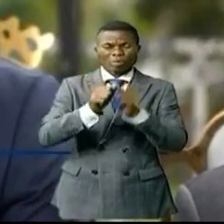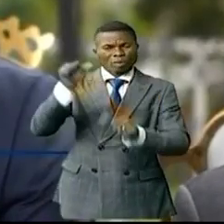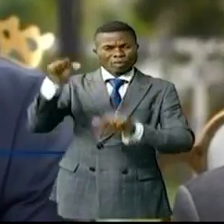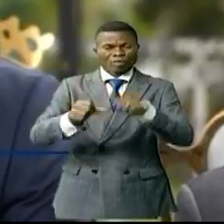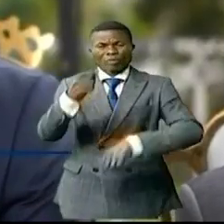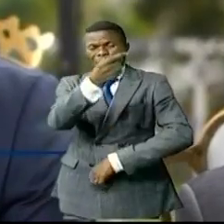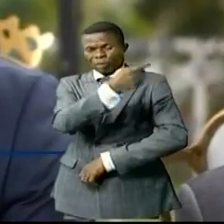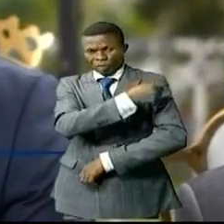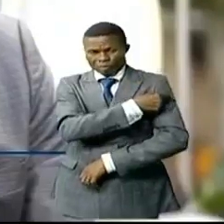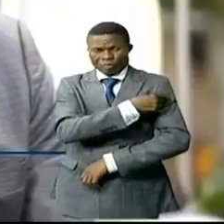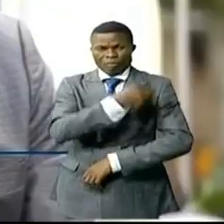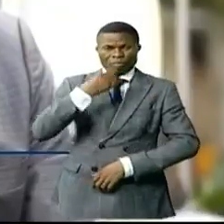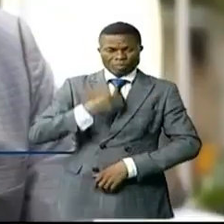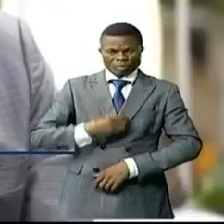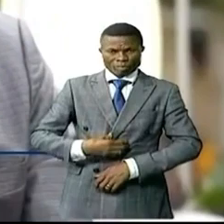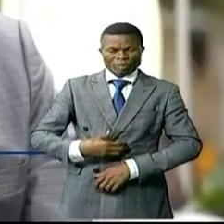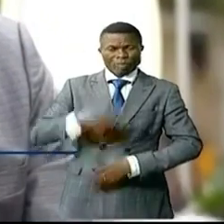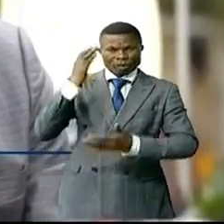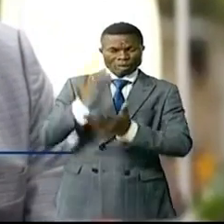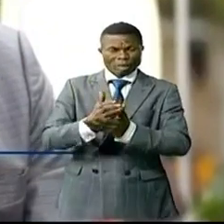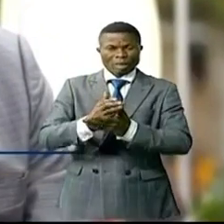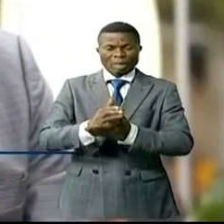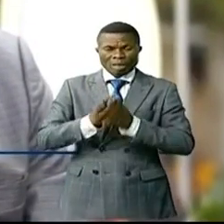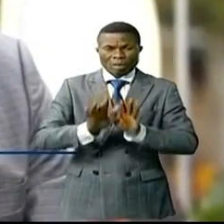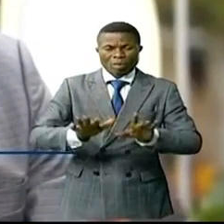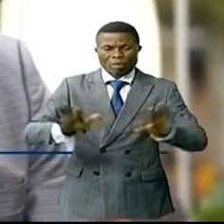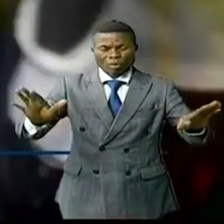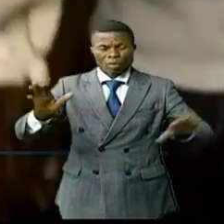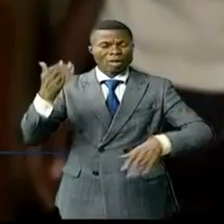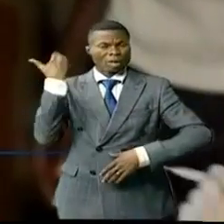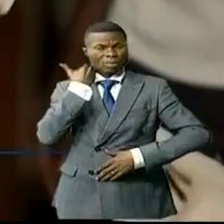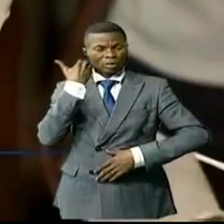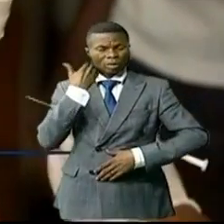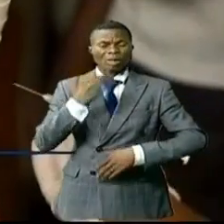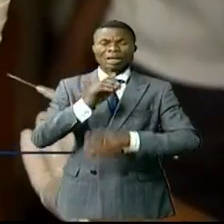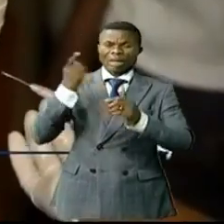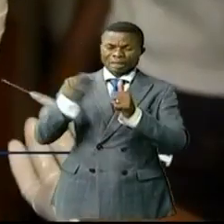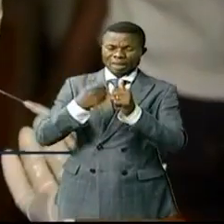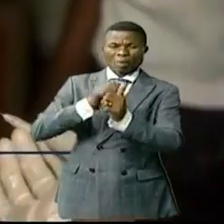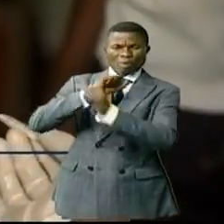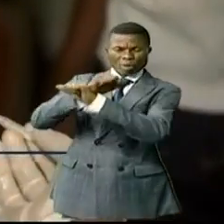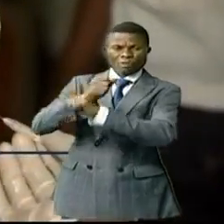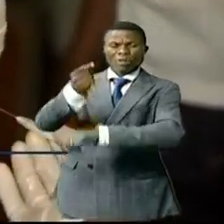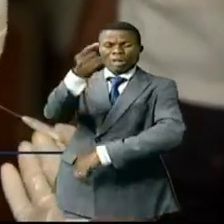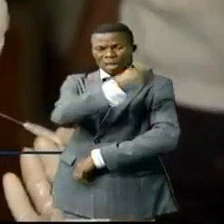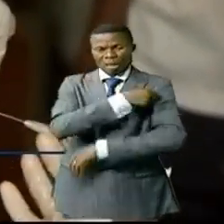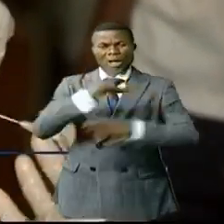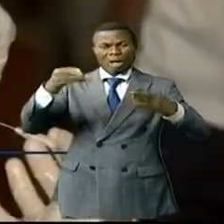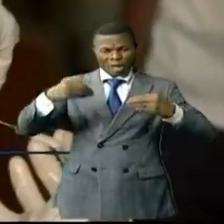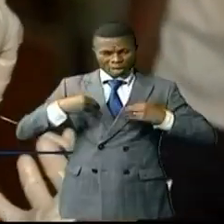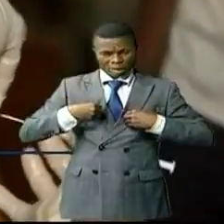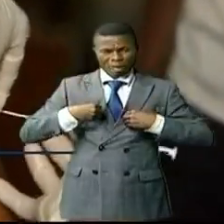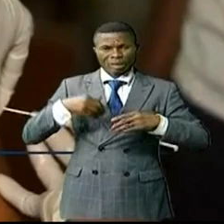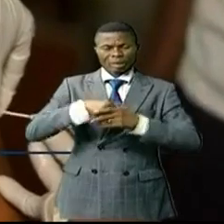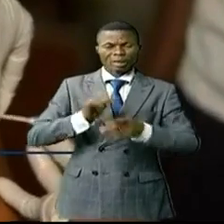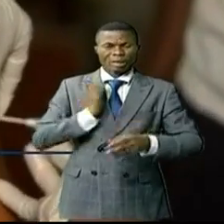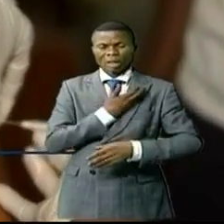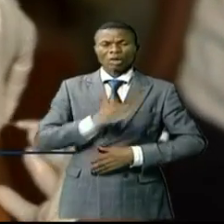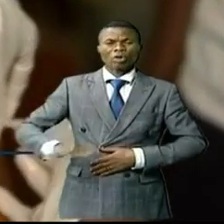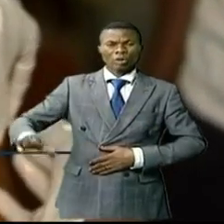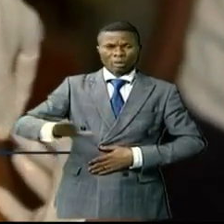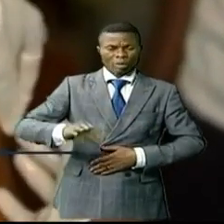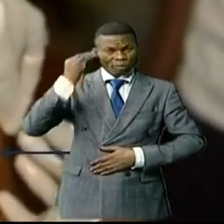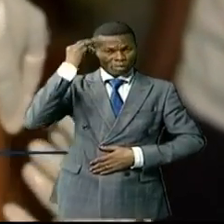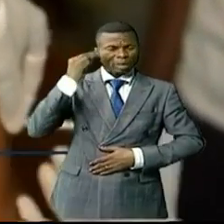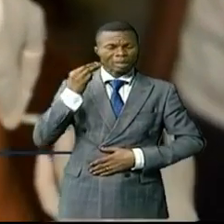Le maître mot pour arrêter la progression de la maladie demeure la prévention à travers la vaccination en cours dans le pays, a dit le ministre